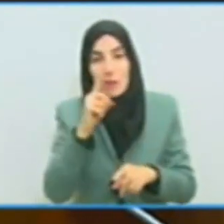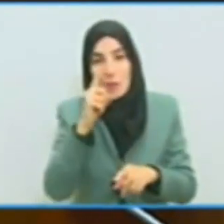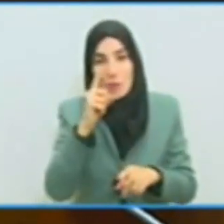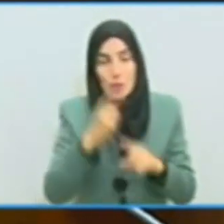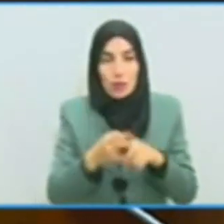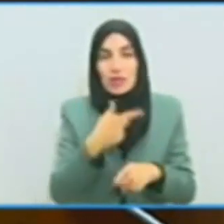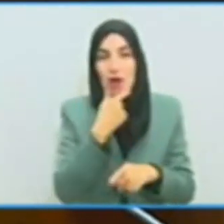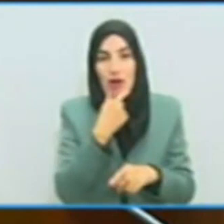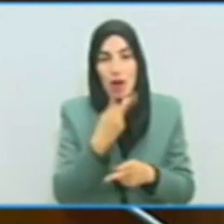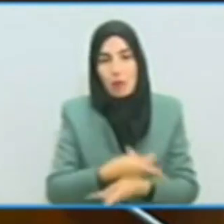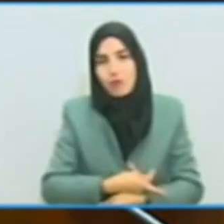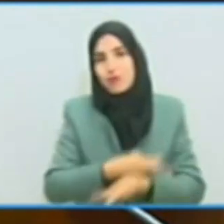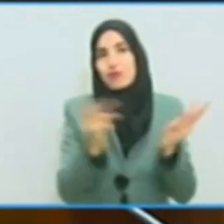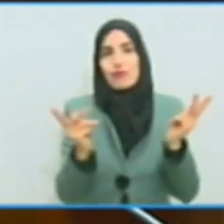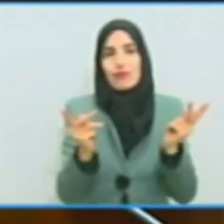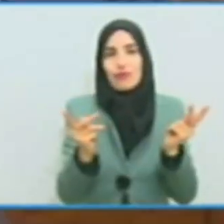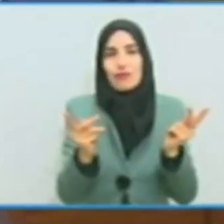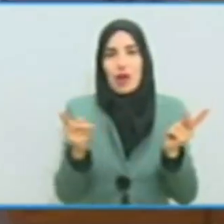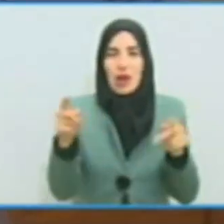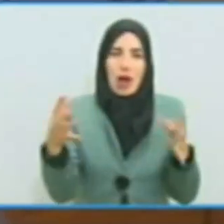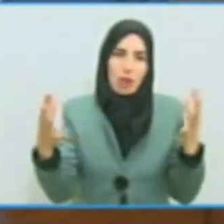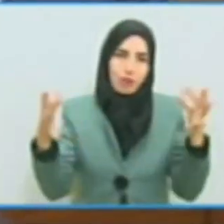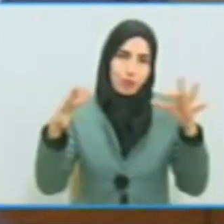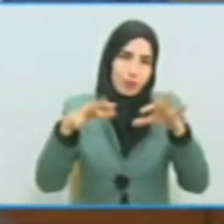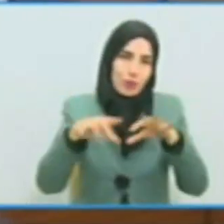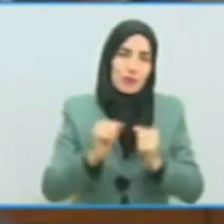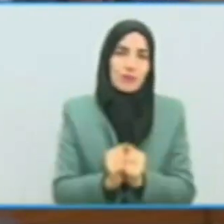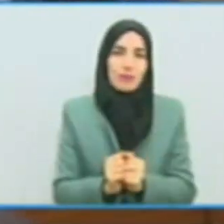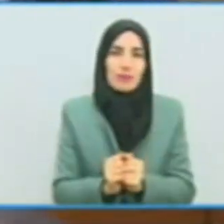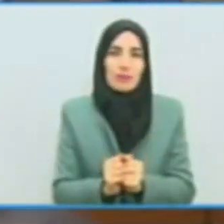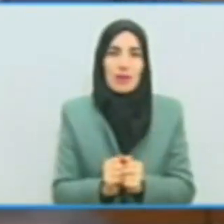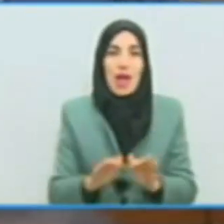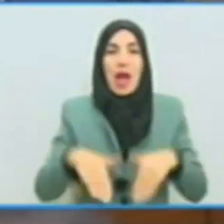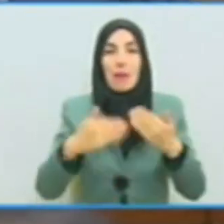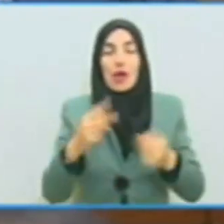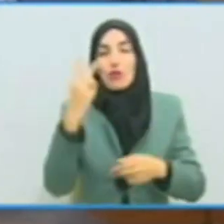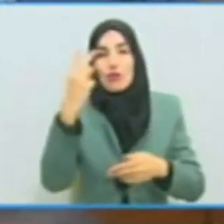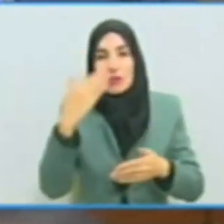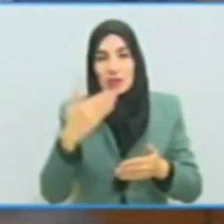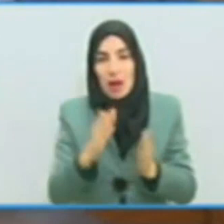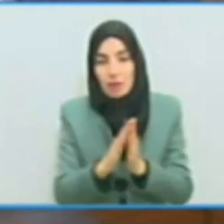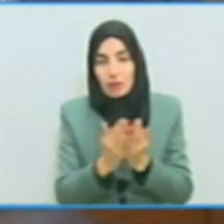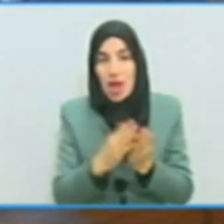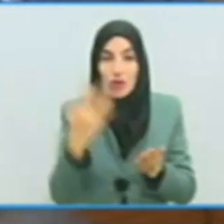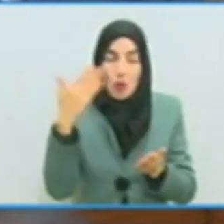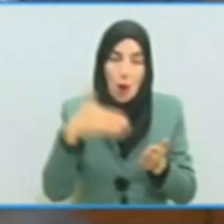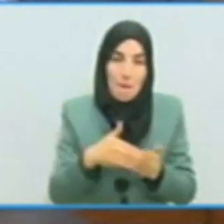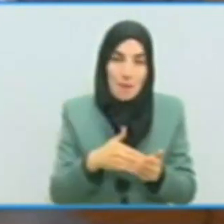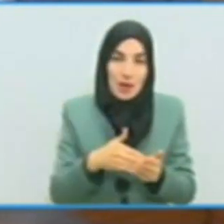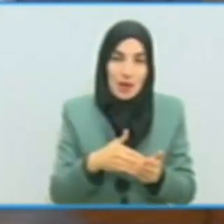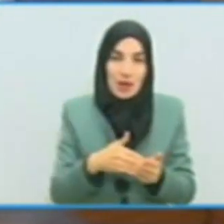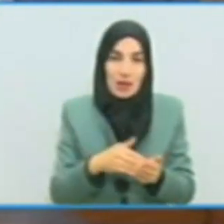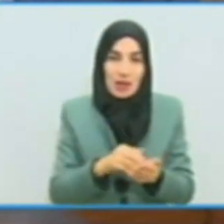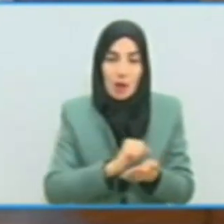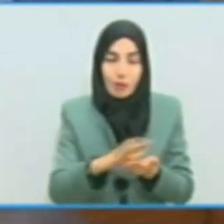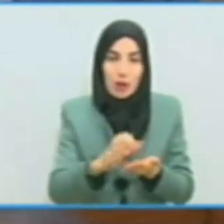والذي وزع على الوفود المشاركة. بعدها تم سحب طبعة ثانية من 3500 نسخة من